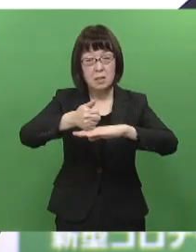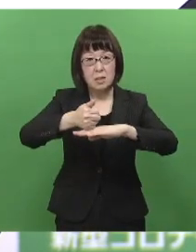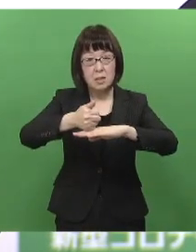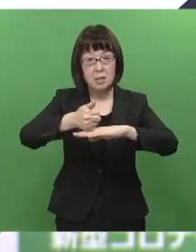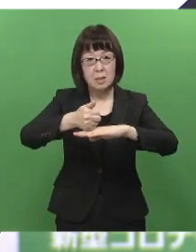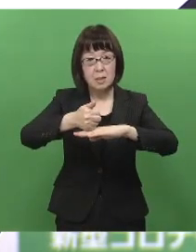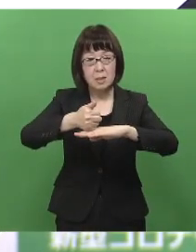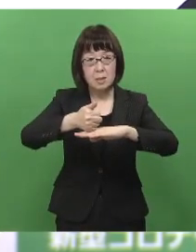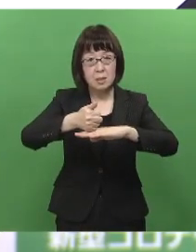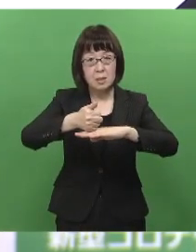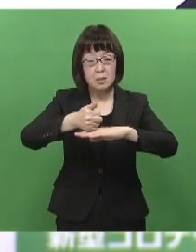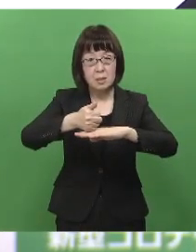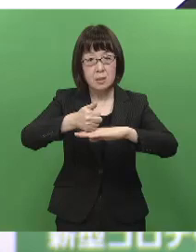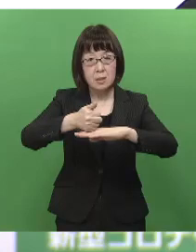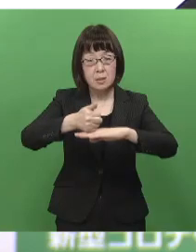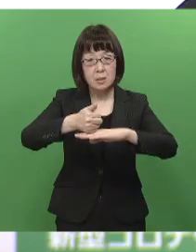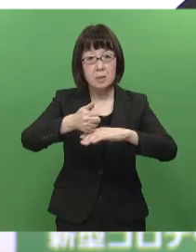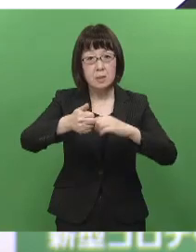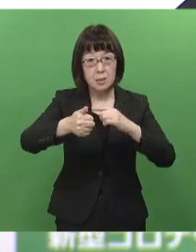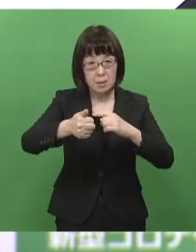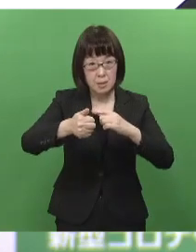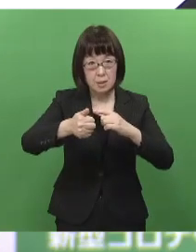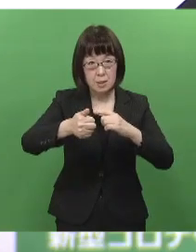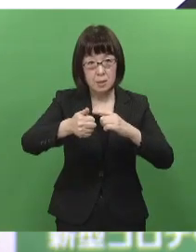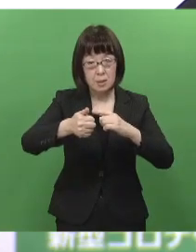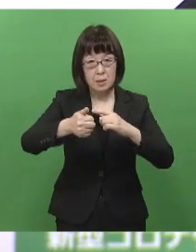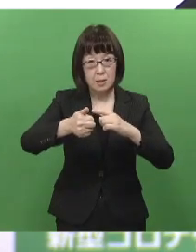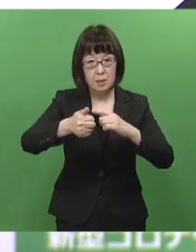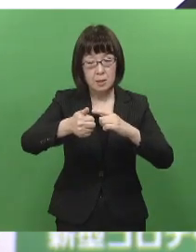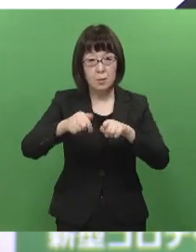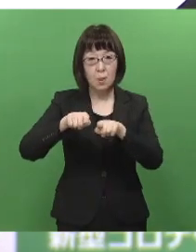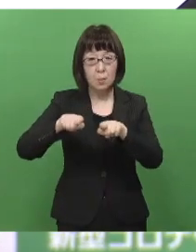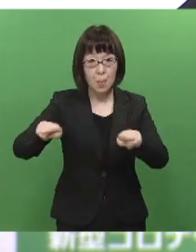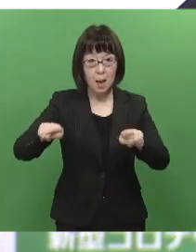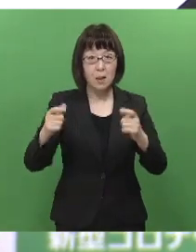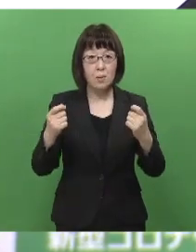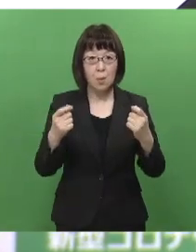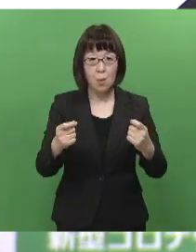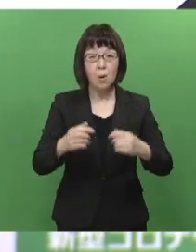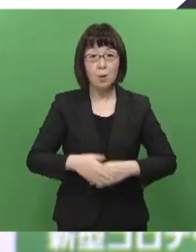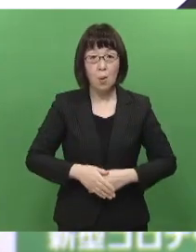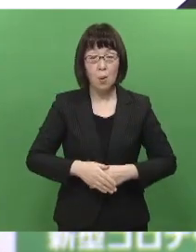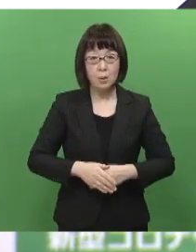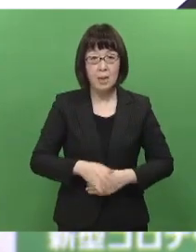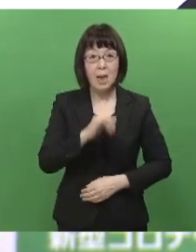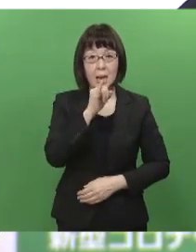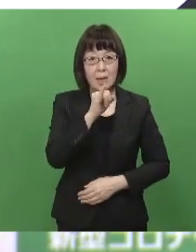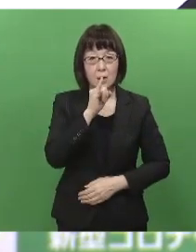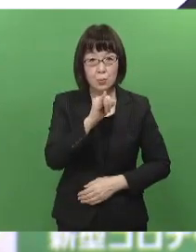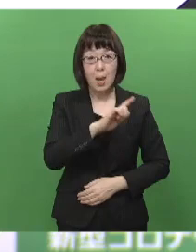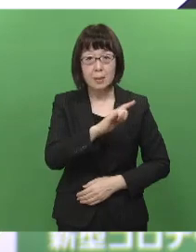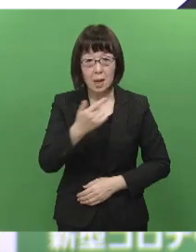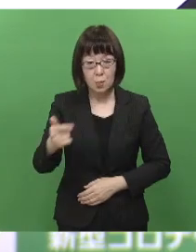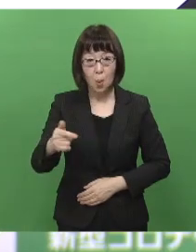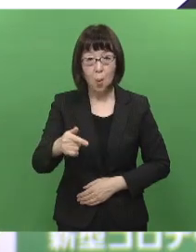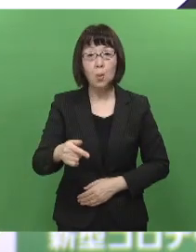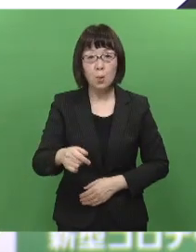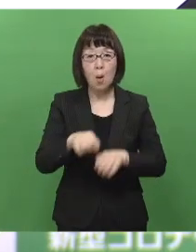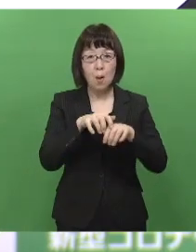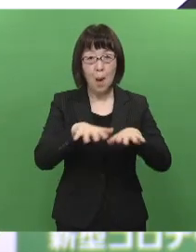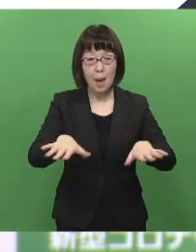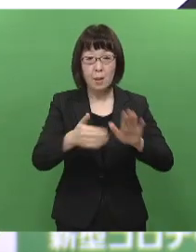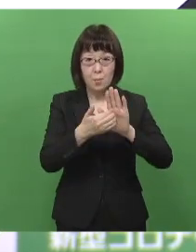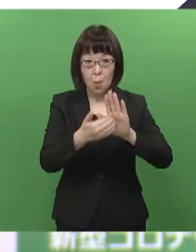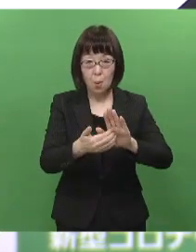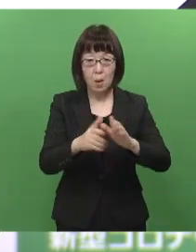が、これ新型インフルエンザのあれですけれども、等のまん延を防止し、 国民の生命